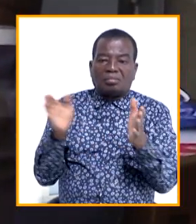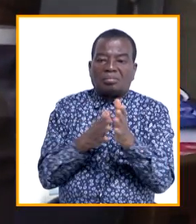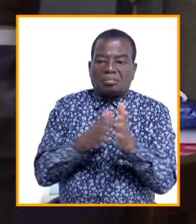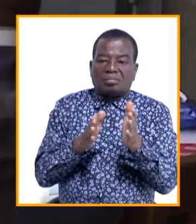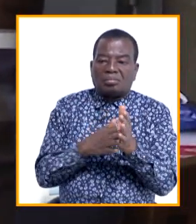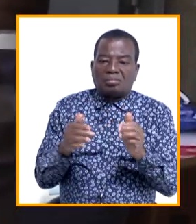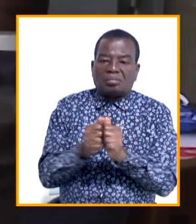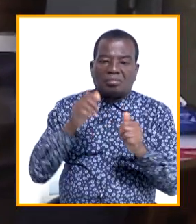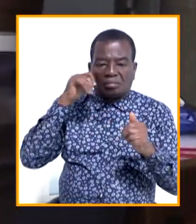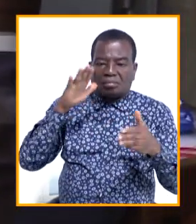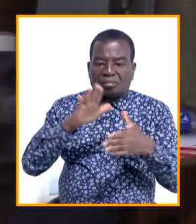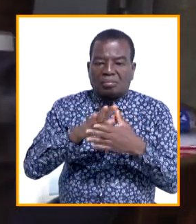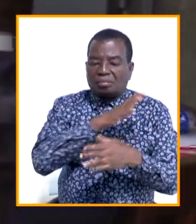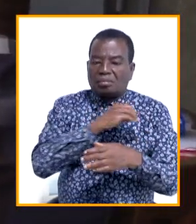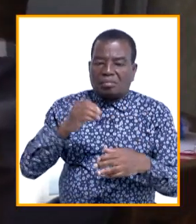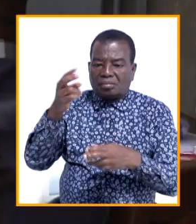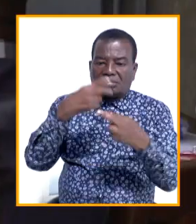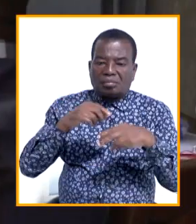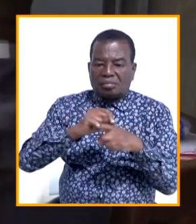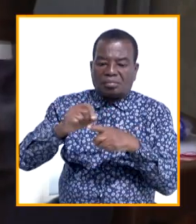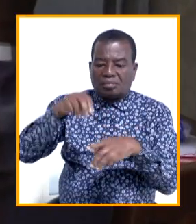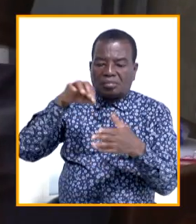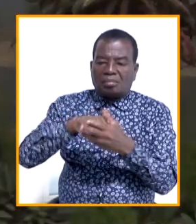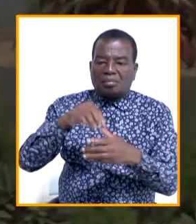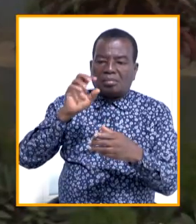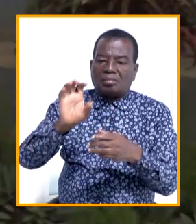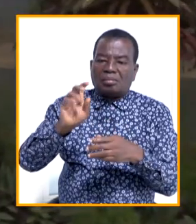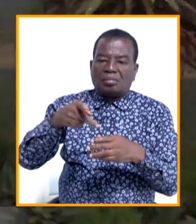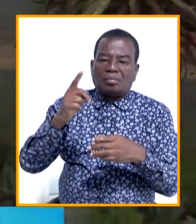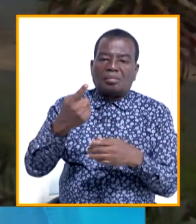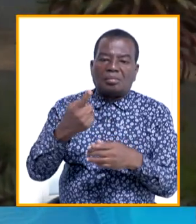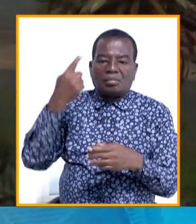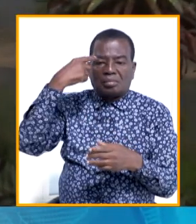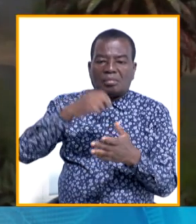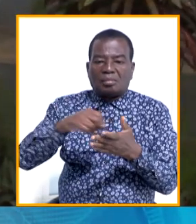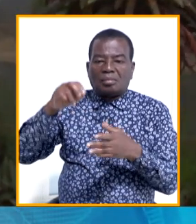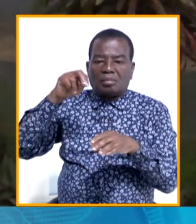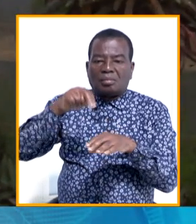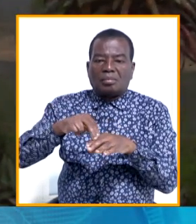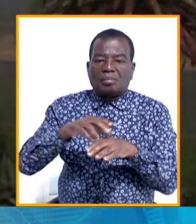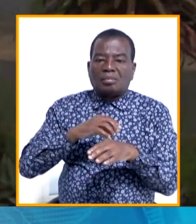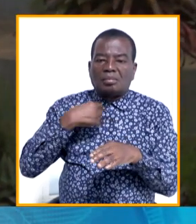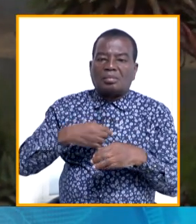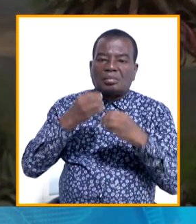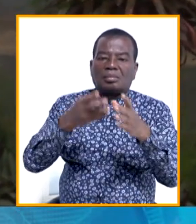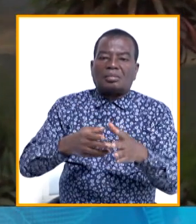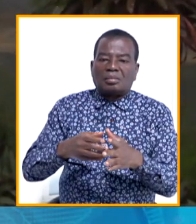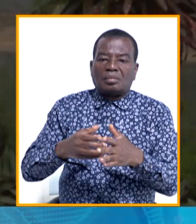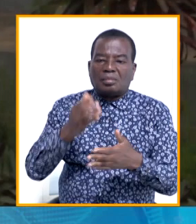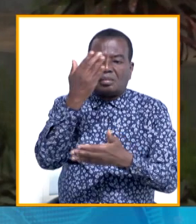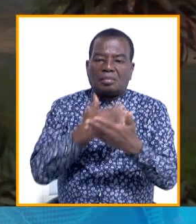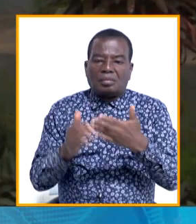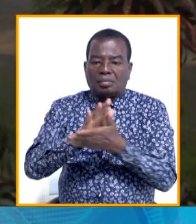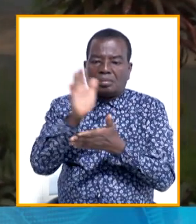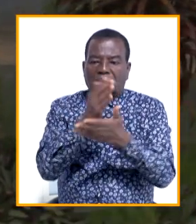Samuel il vient faire son inscription au CP1 pour l'inscription j'ai déposé l'extrait date de